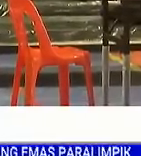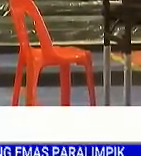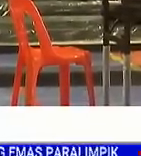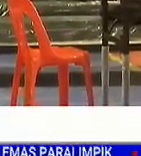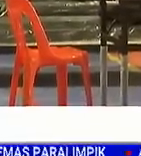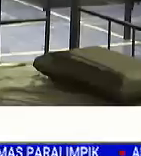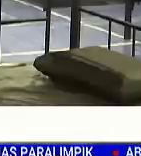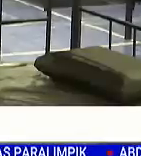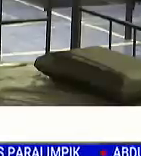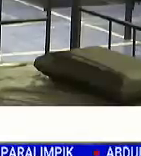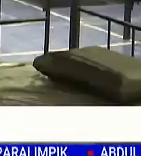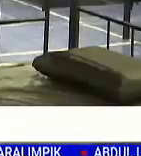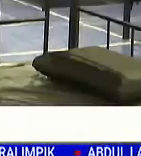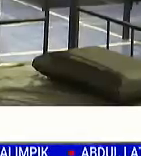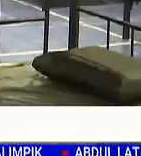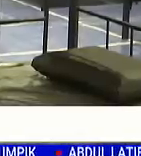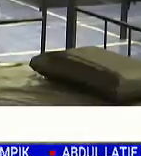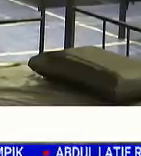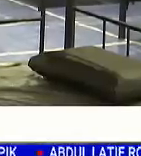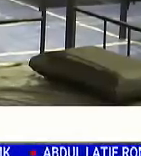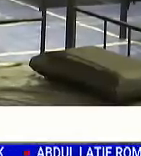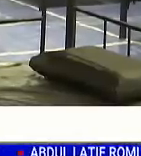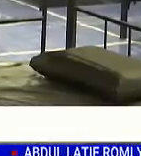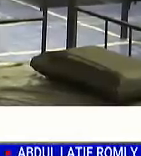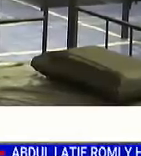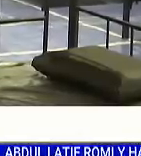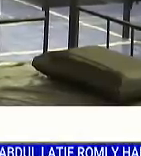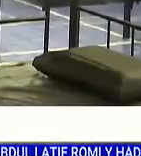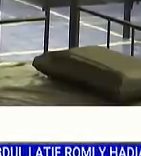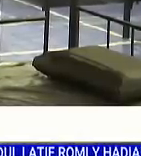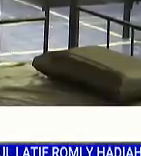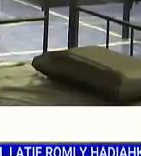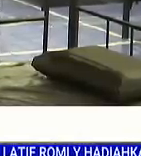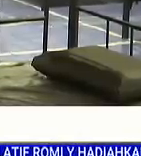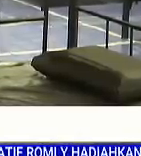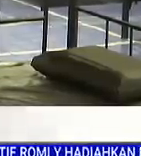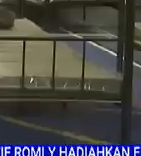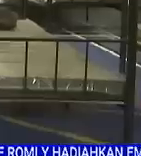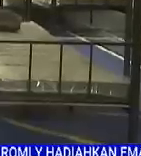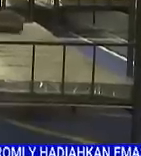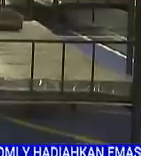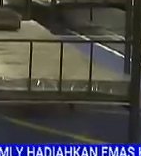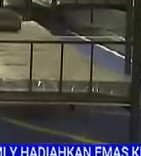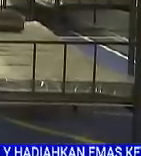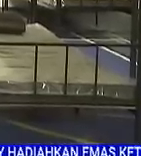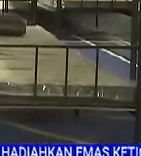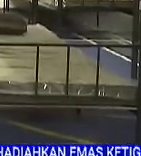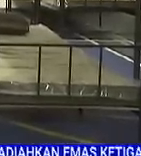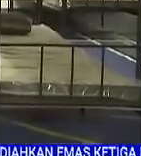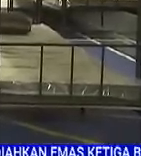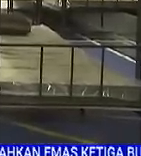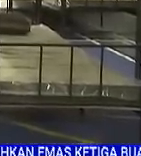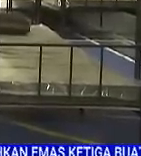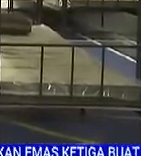residen bahagian Limbang dan pejabat daerah Limbang pkrc pertama di dewan suarah Limbang setakat semalam sahaja